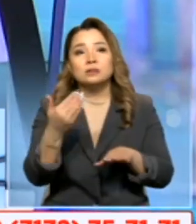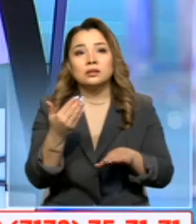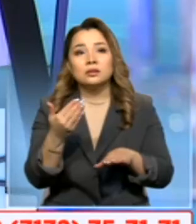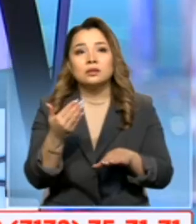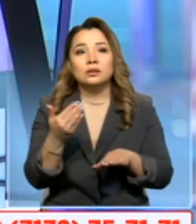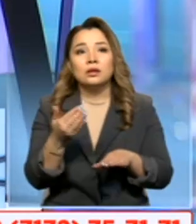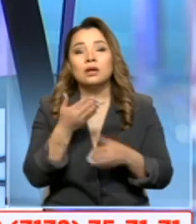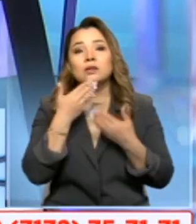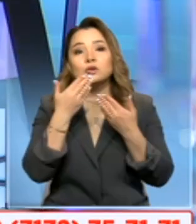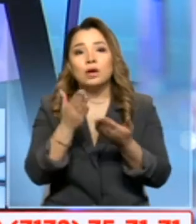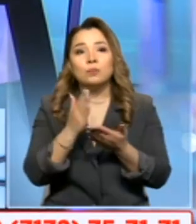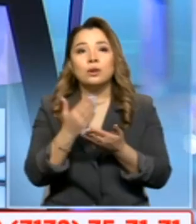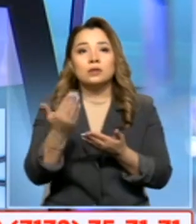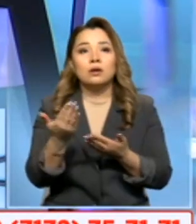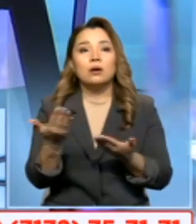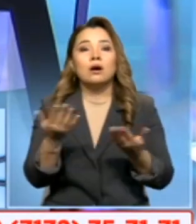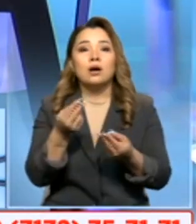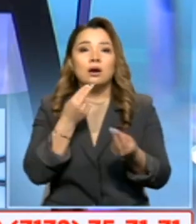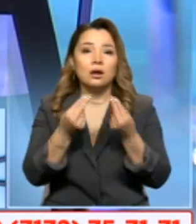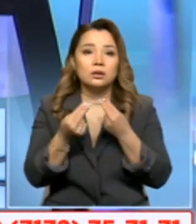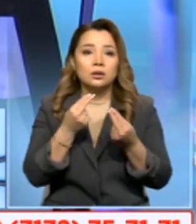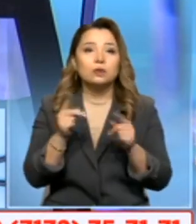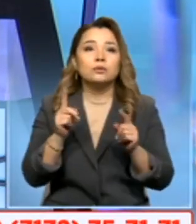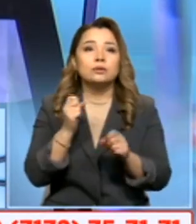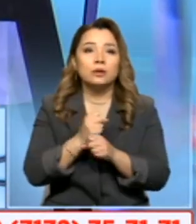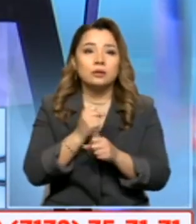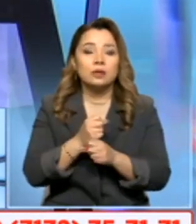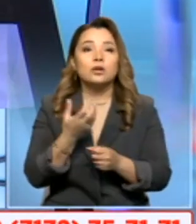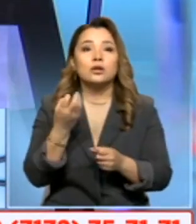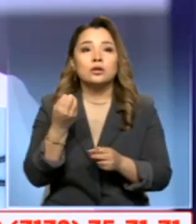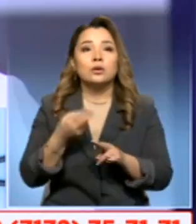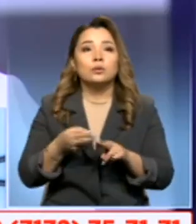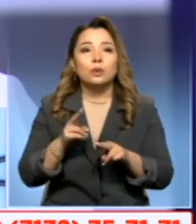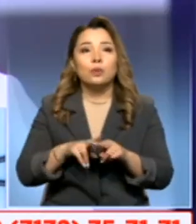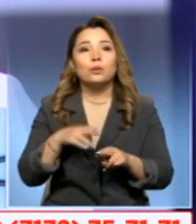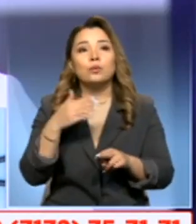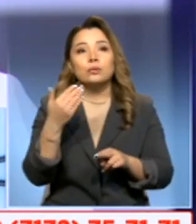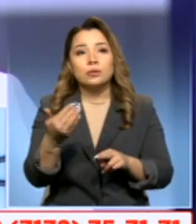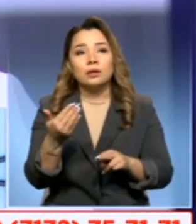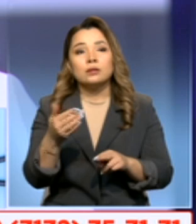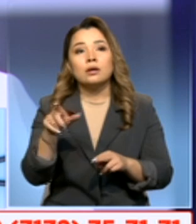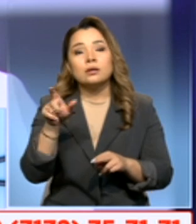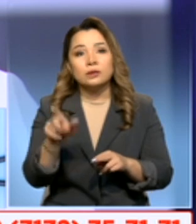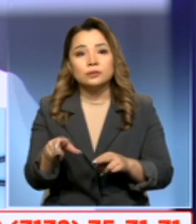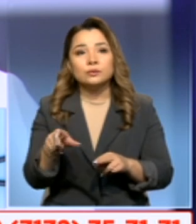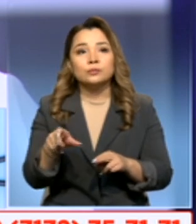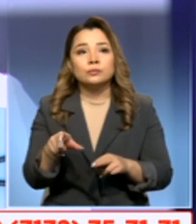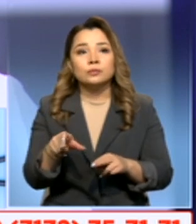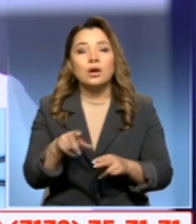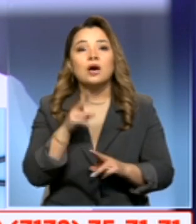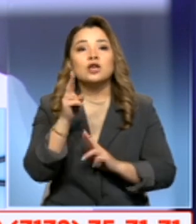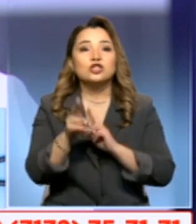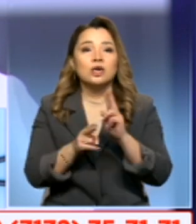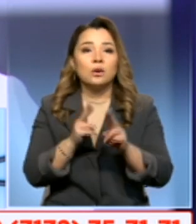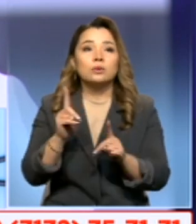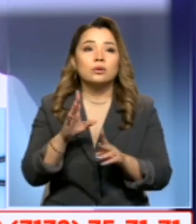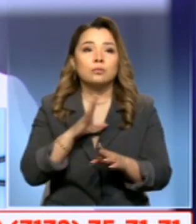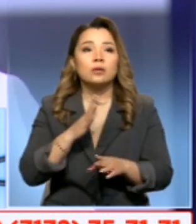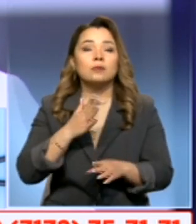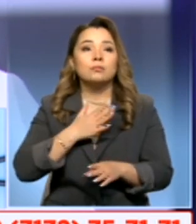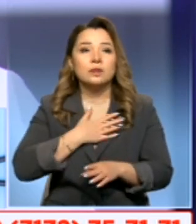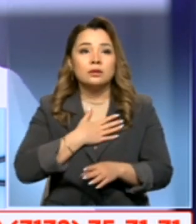артық салмақты сұраймыз ғой енді бұл кісі, қалай тамақтанады, не болады, и және бұл кісінің шағымы не болды.